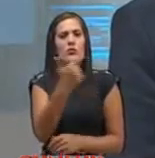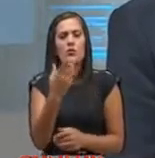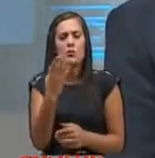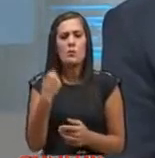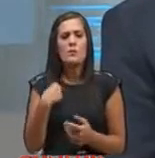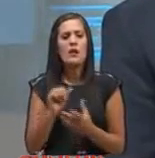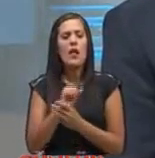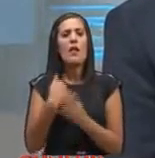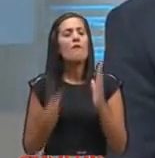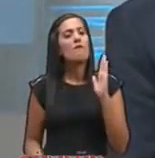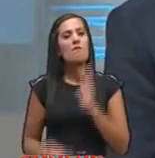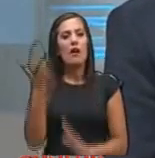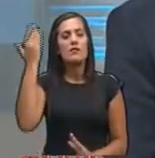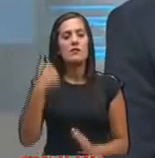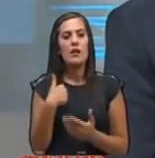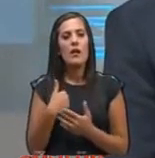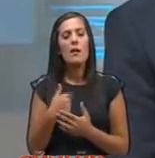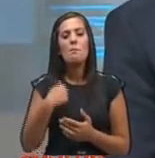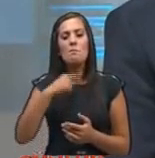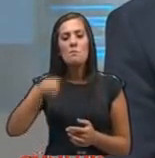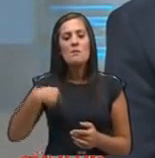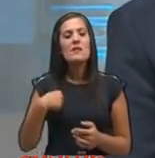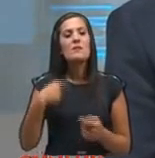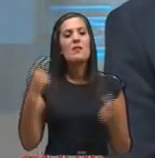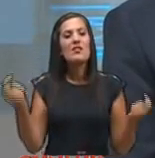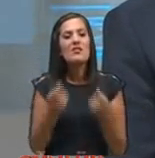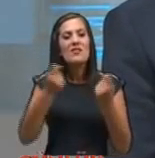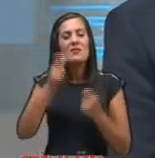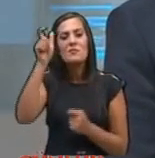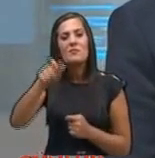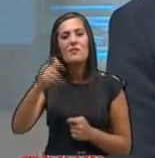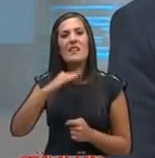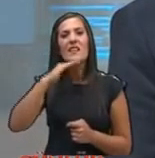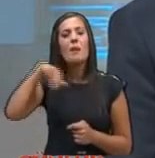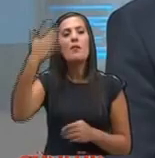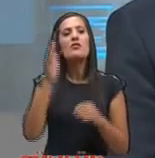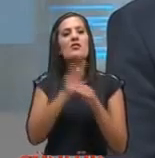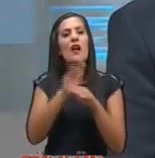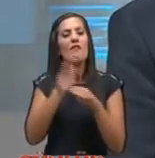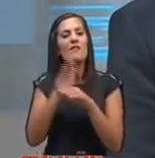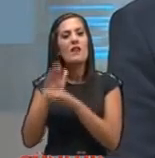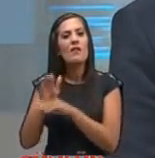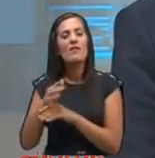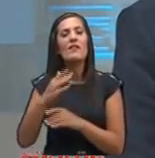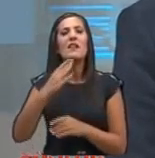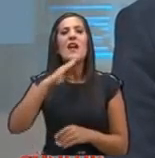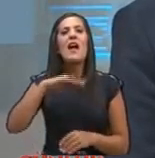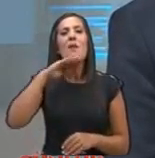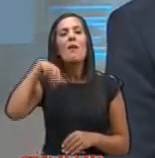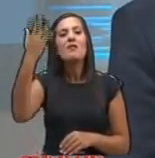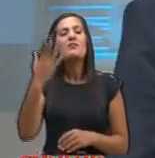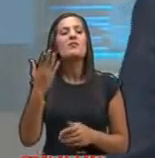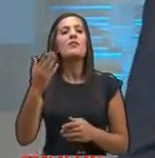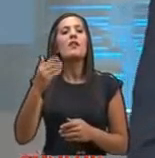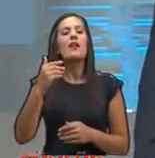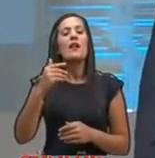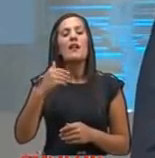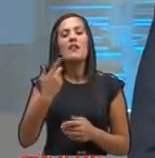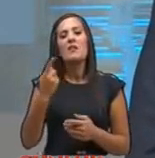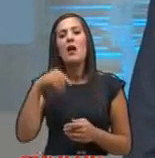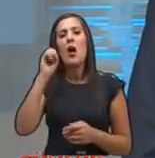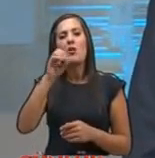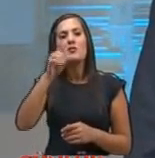yetenekliyiz biz. Harika. Bizim kurum olarak çalıştığımız yabancı şefler yabancı rejisörler